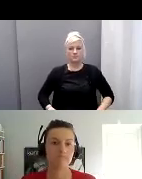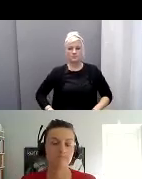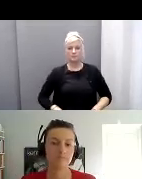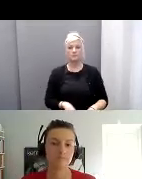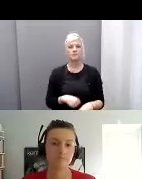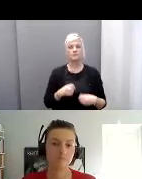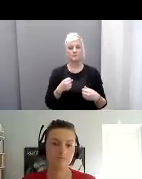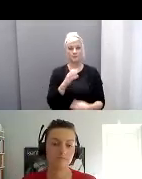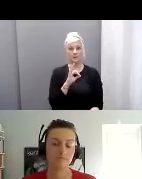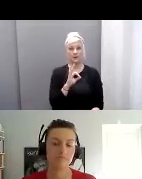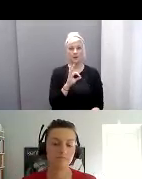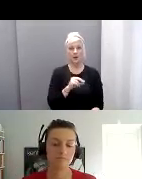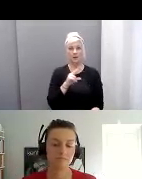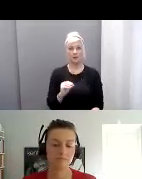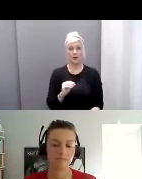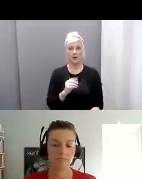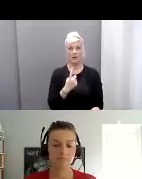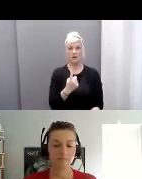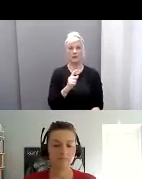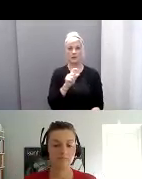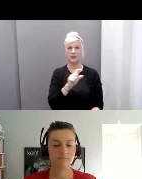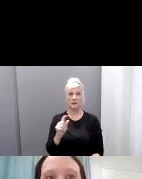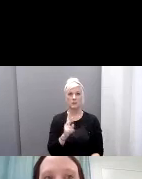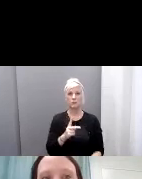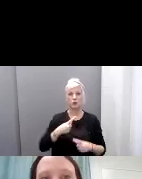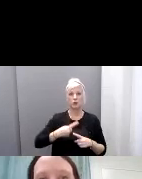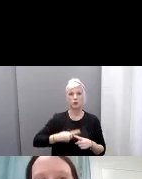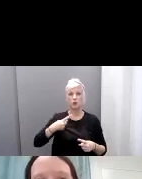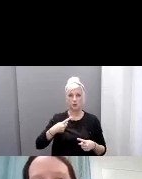Och ett tema då som är väldigt tydligt